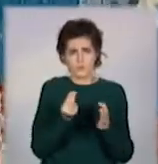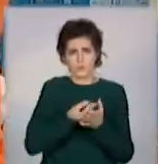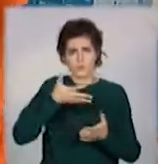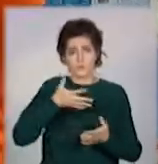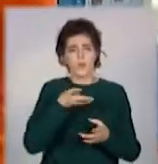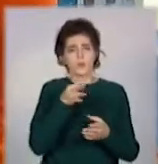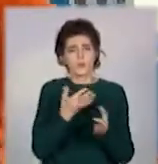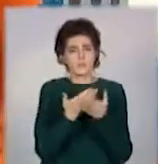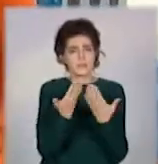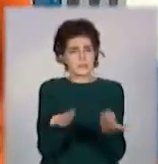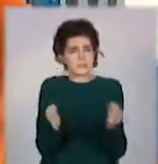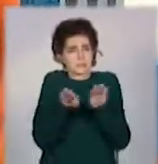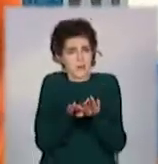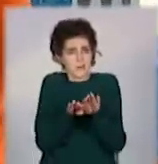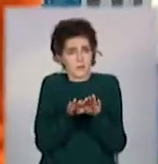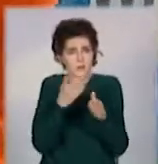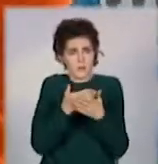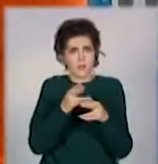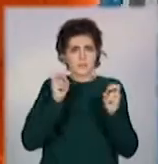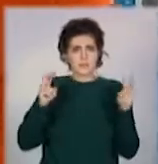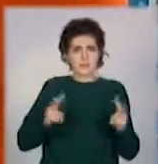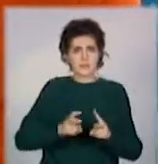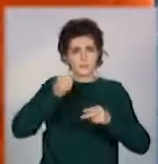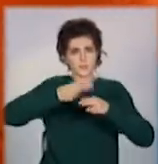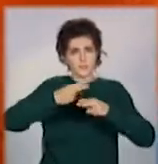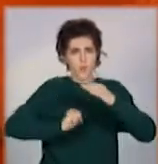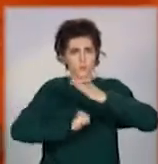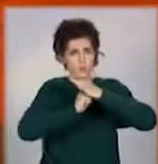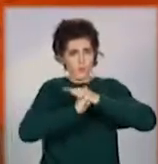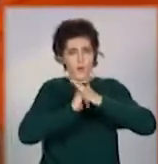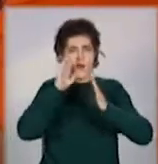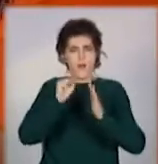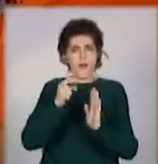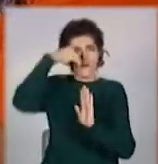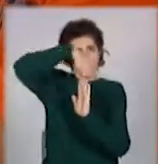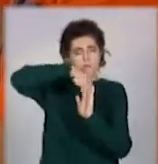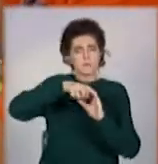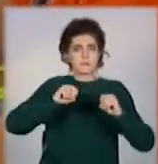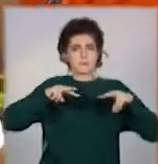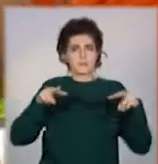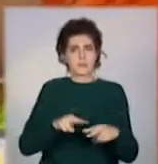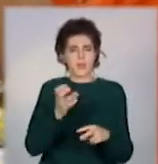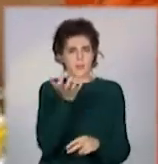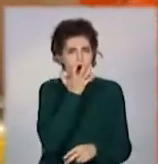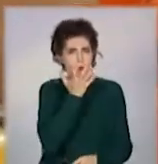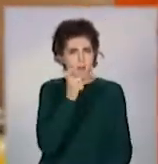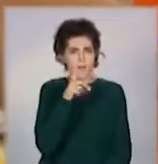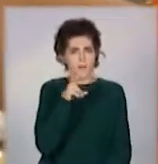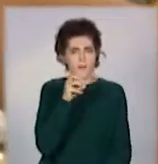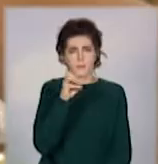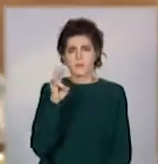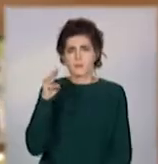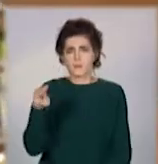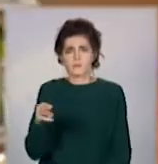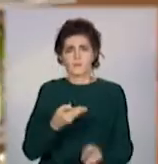Чим відрізняється закритий тен? Це металічна основа, і внутрі вже знаходяться нагрівальні елементи. Звісно, ось цей варіант, він